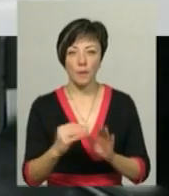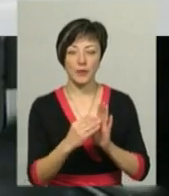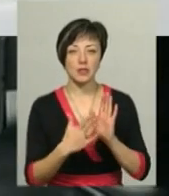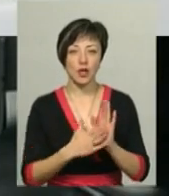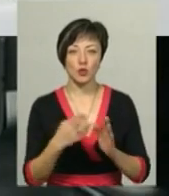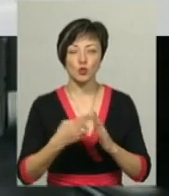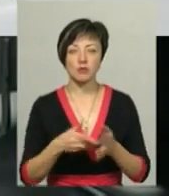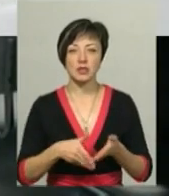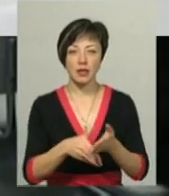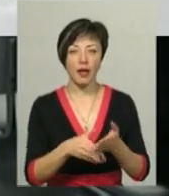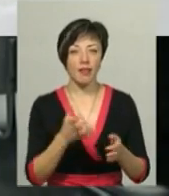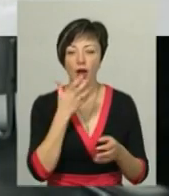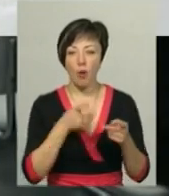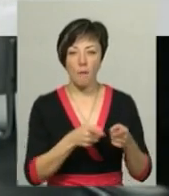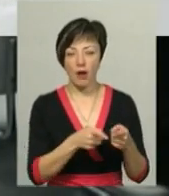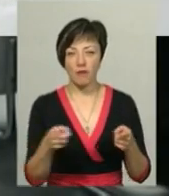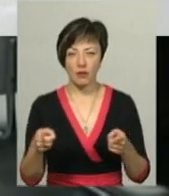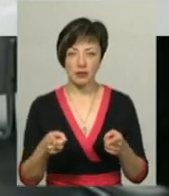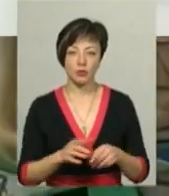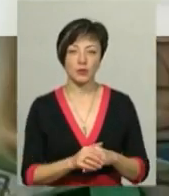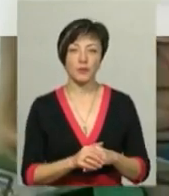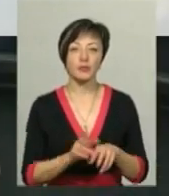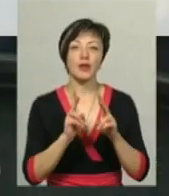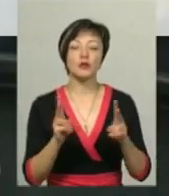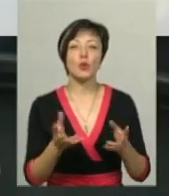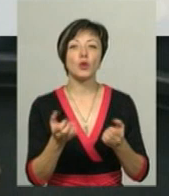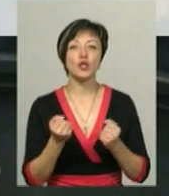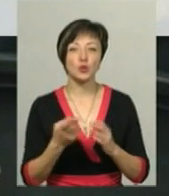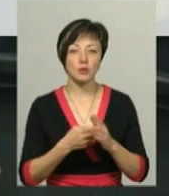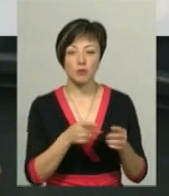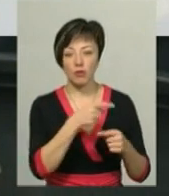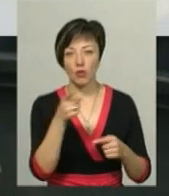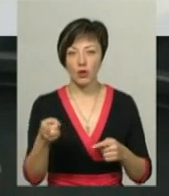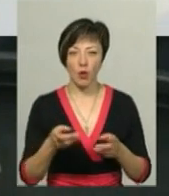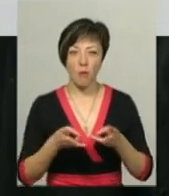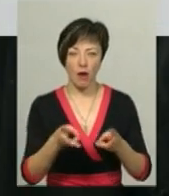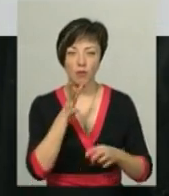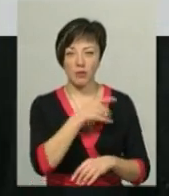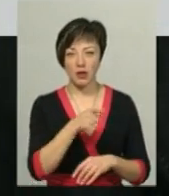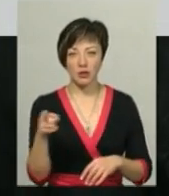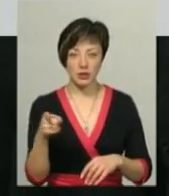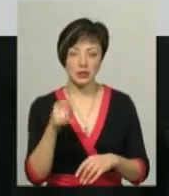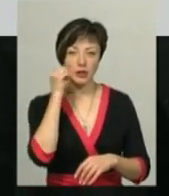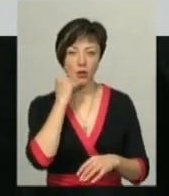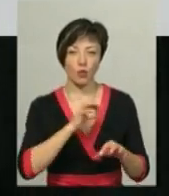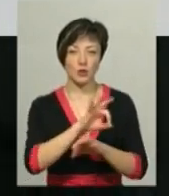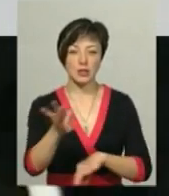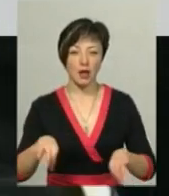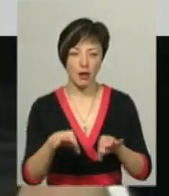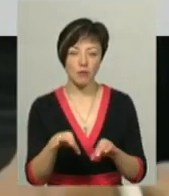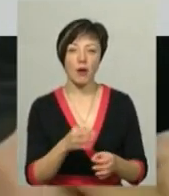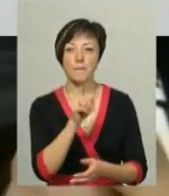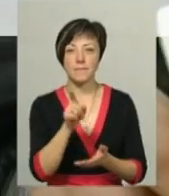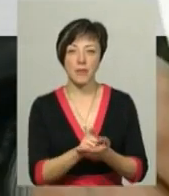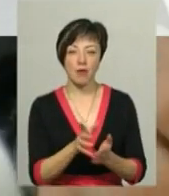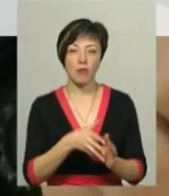призначено субсидію на неопалювальний сезон. Хто одержував субсидію протягом опалювального сезону за старою схемою, має